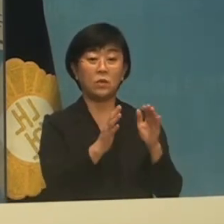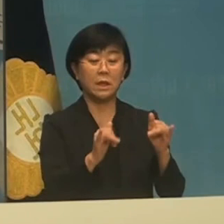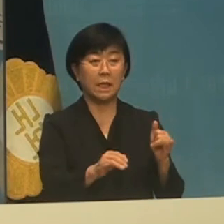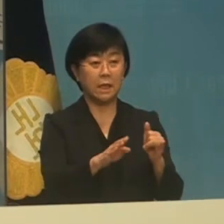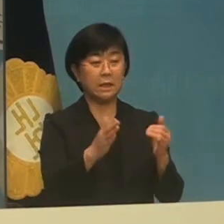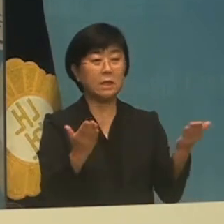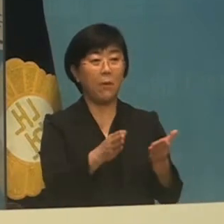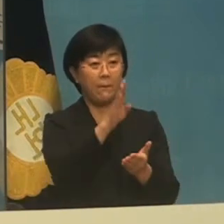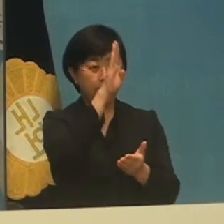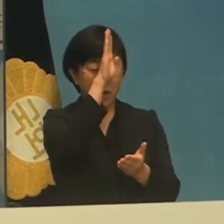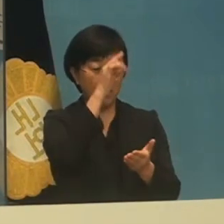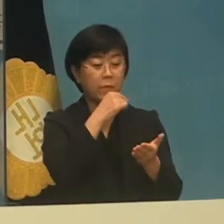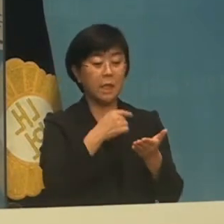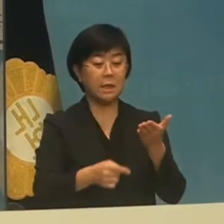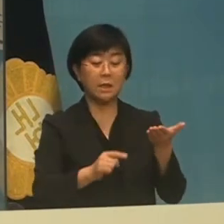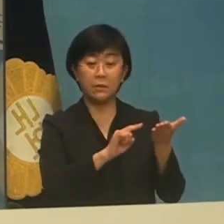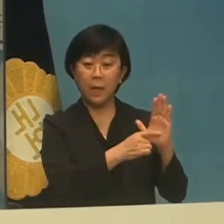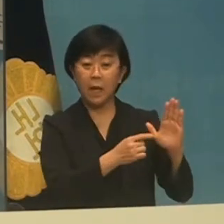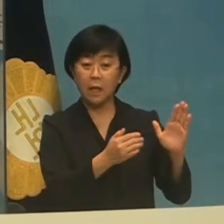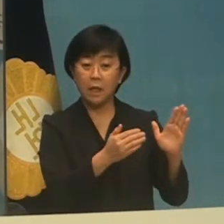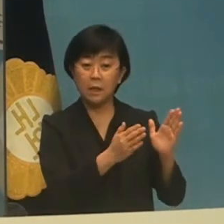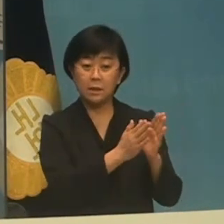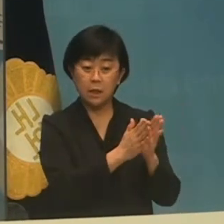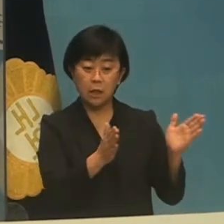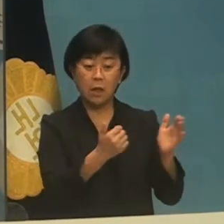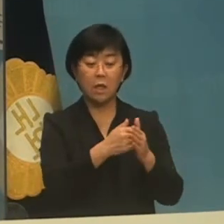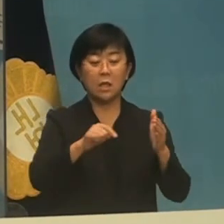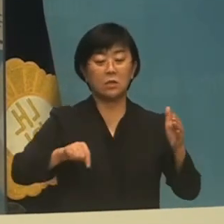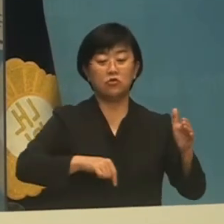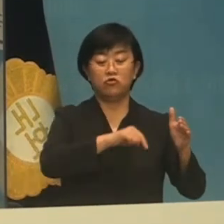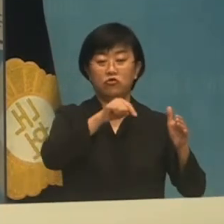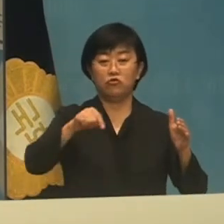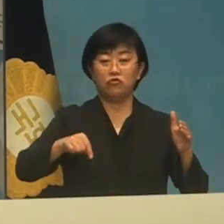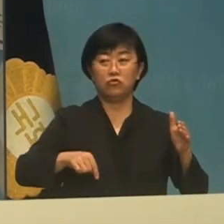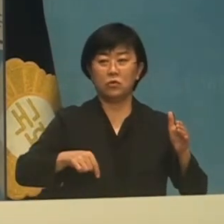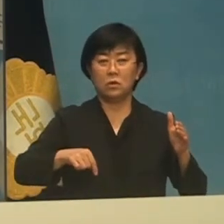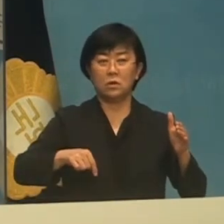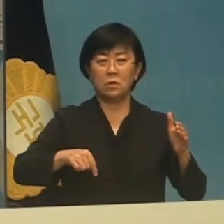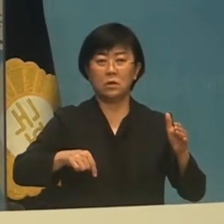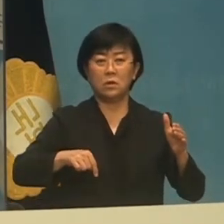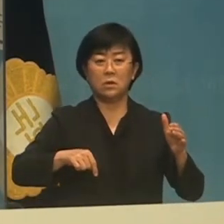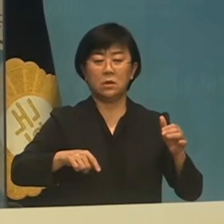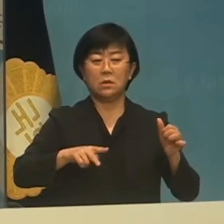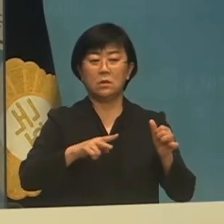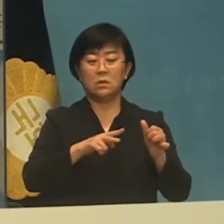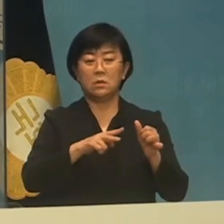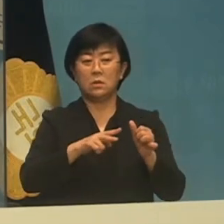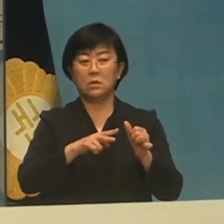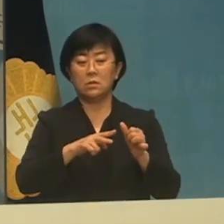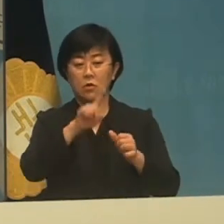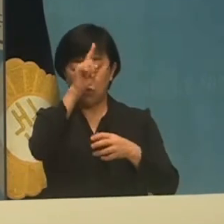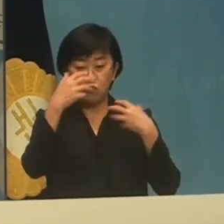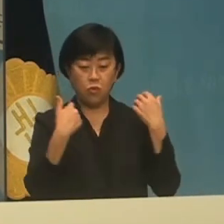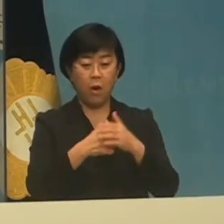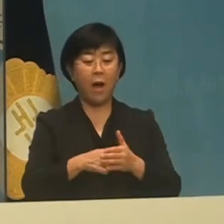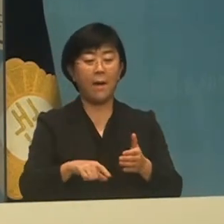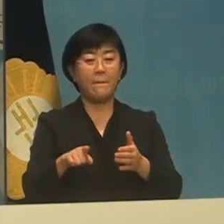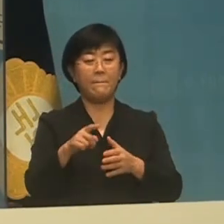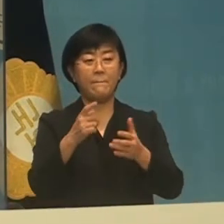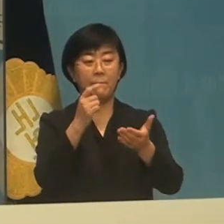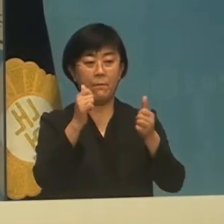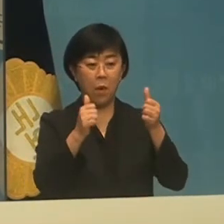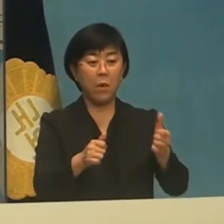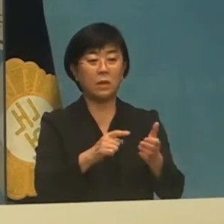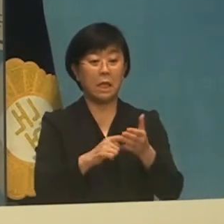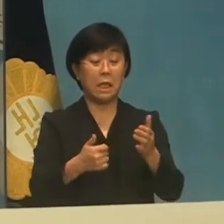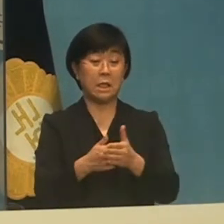직업병 피해자들이 세상에 알려졌고 그분들 중에 상당수가 정부와 법원에 의해 직업병 피해를